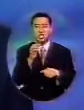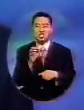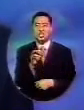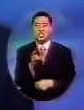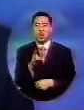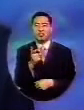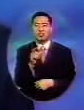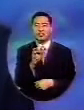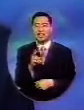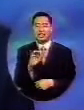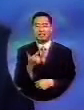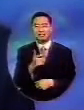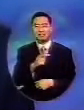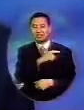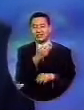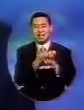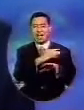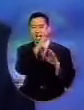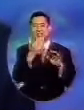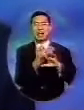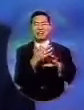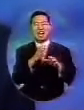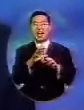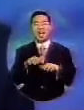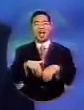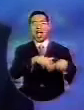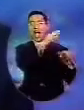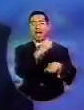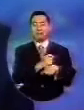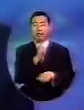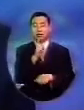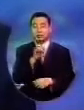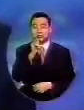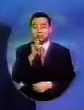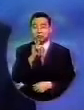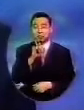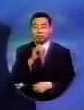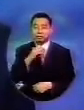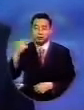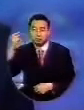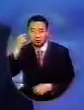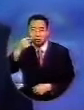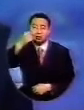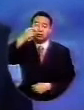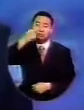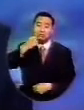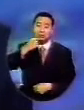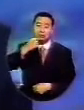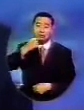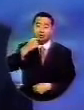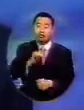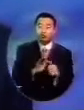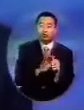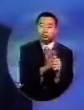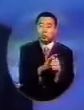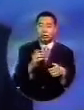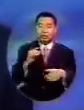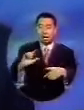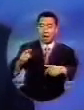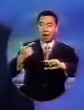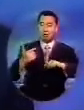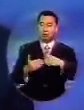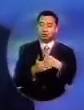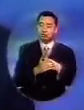그러면서 한편 서글펐습니다. 단지 생각이 다르다고, 지지하는 후보가 다르다고 한쪽을 무조건 다른 종자로 몰아도 되는